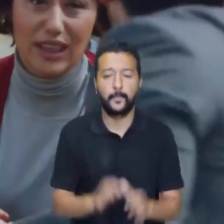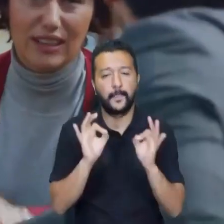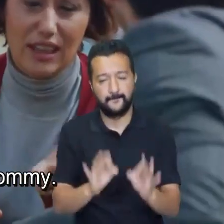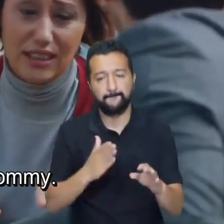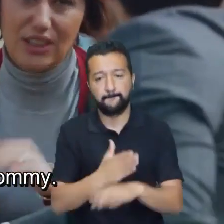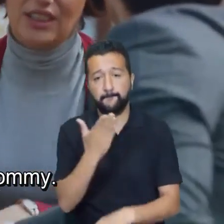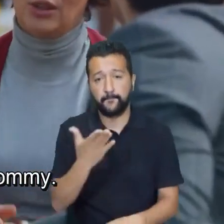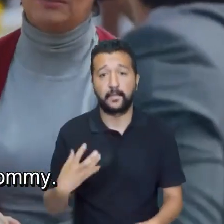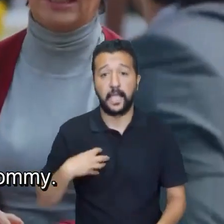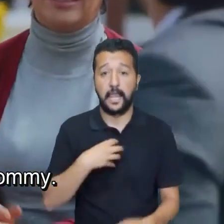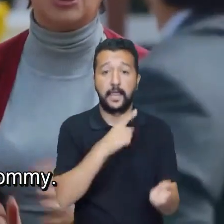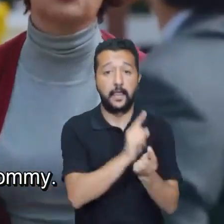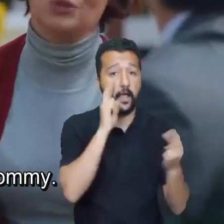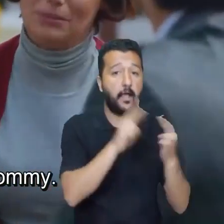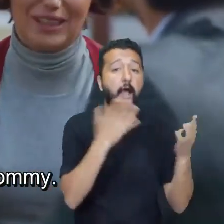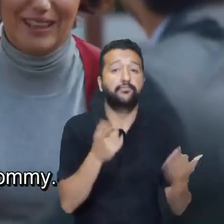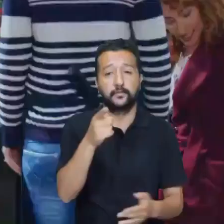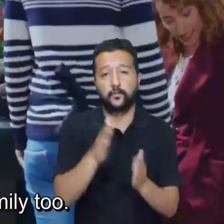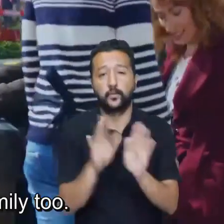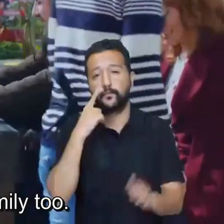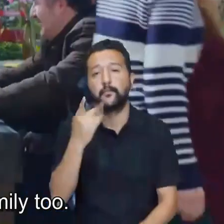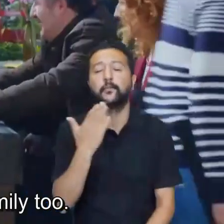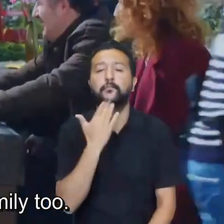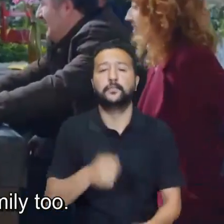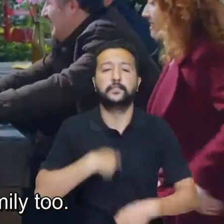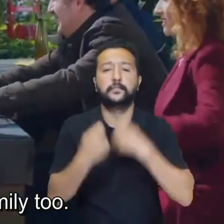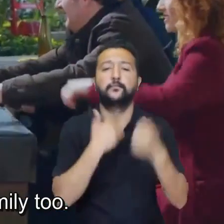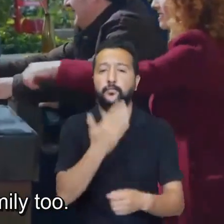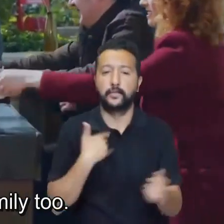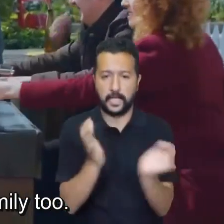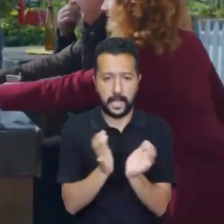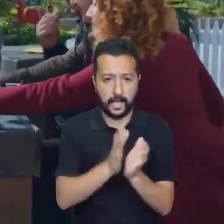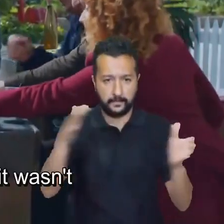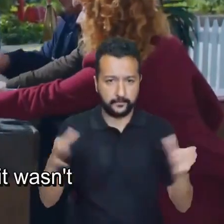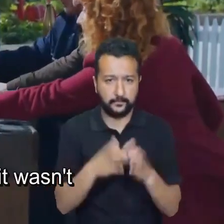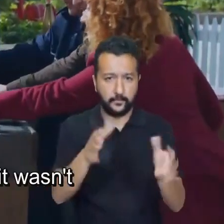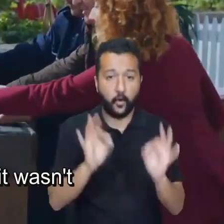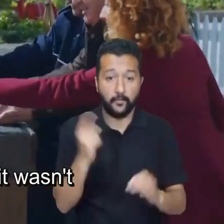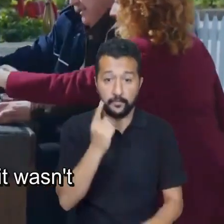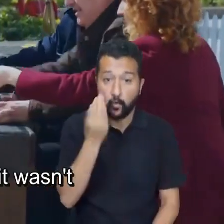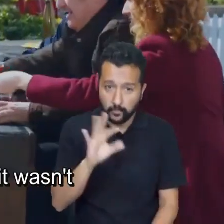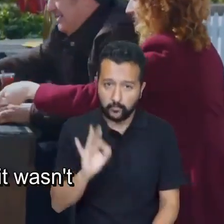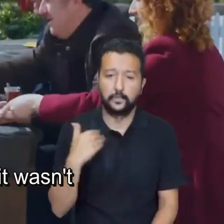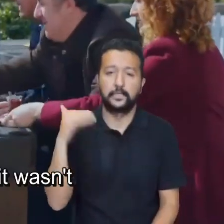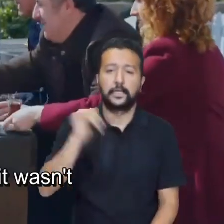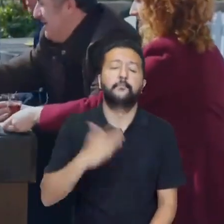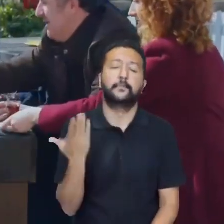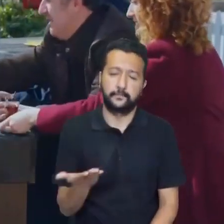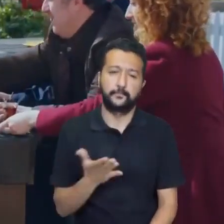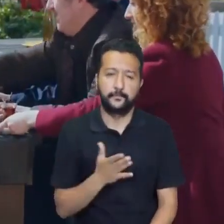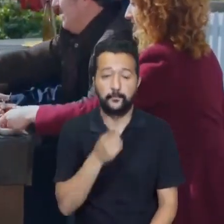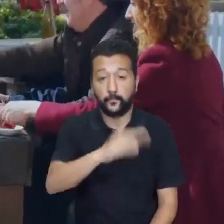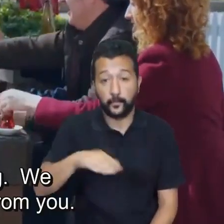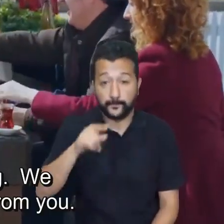Öyle öyle. Daha anneciğini sen göremeden bırak, biz hallederiz. Kusurumuza bakma. Ay saçmalamayın, biz de bir aileyiz. Önemli bir şey olmasaydı